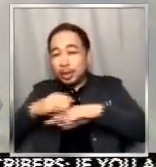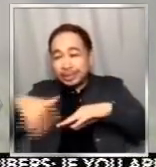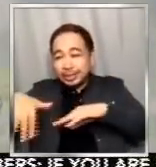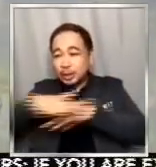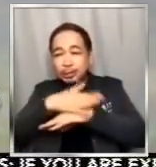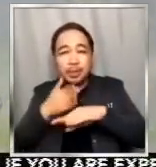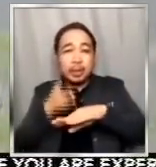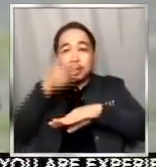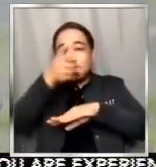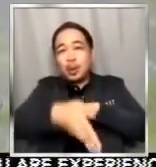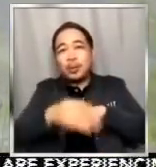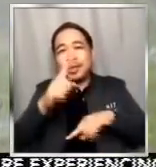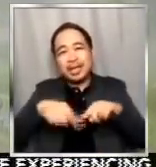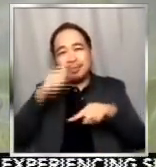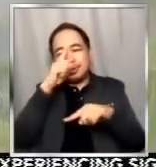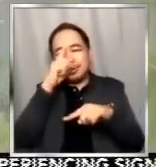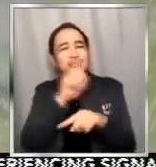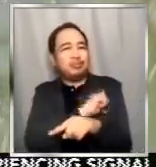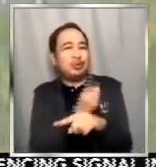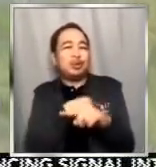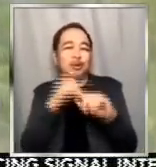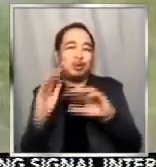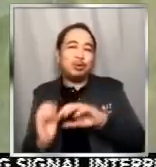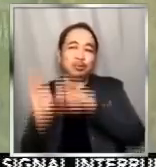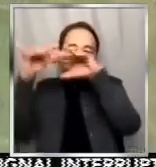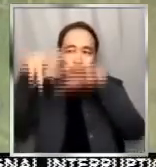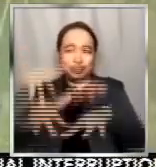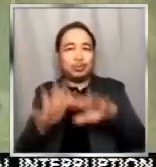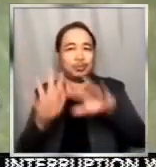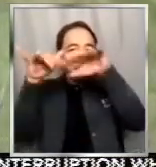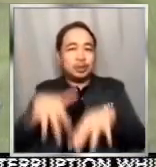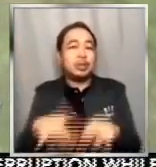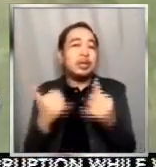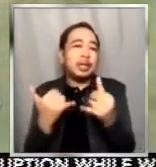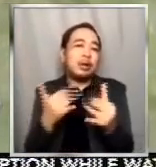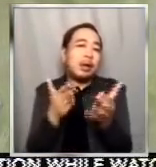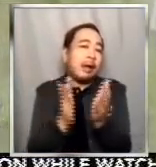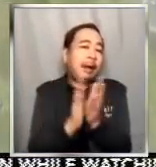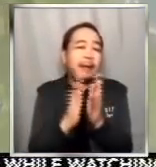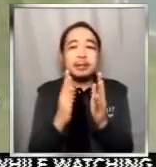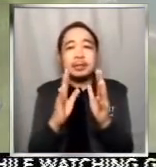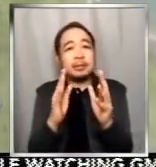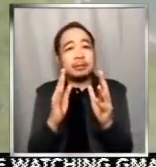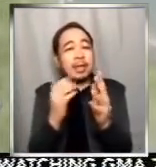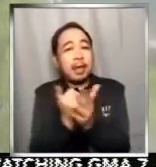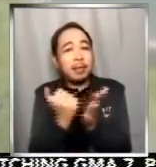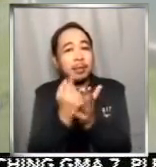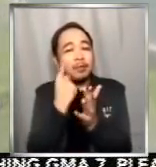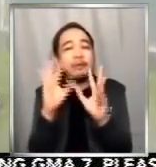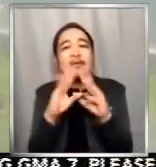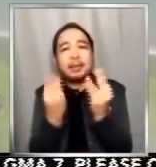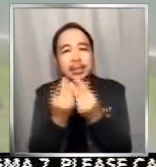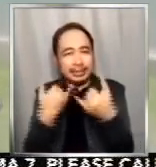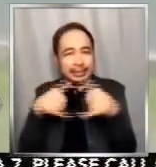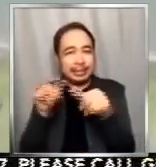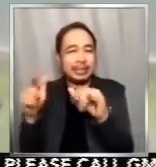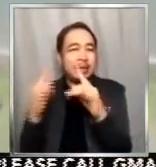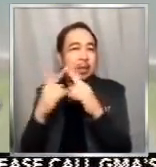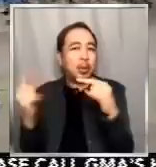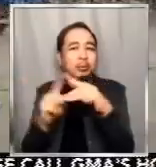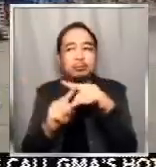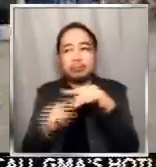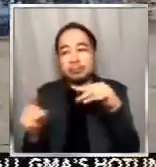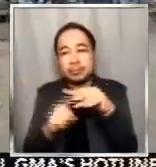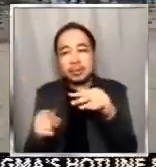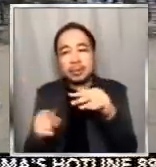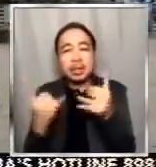ngayon. Nananawagan din sila ng tulong sa mga pamilya na sa evacuation center pa. Ang Department of Energy magpapadala na ng mga teams para